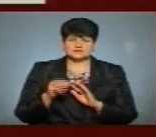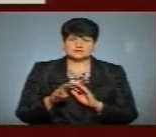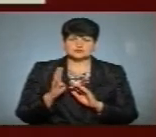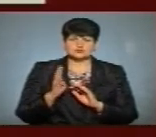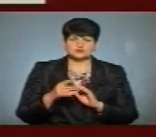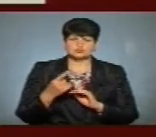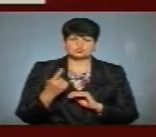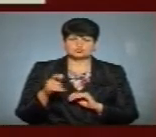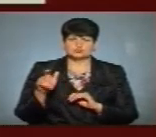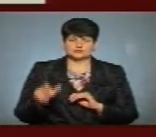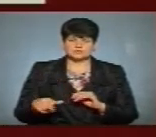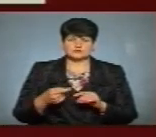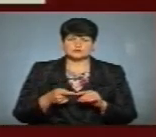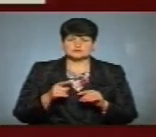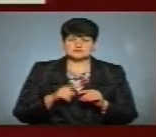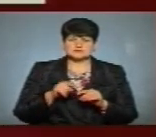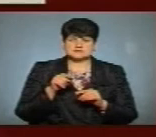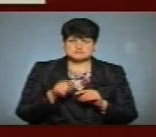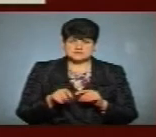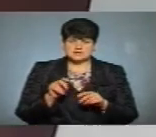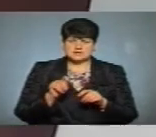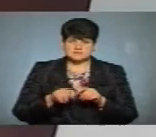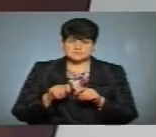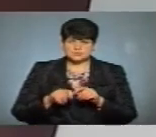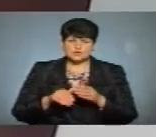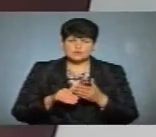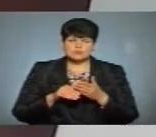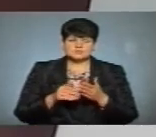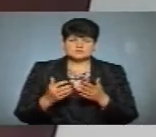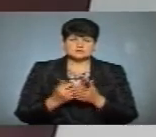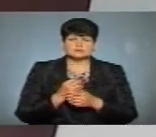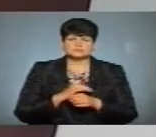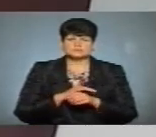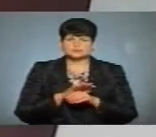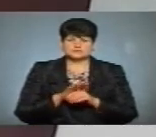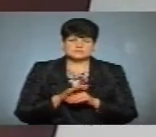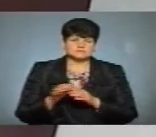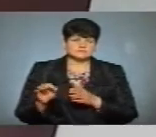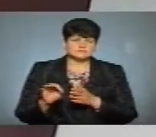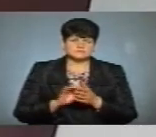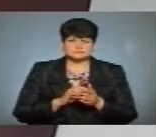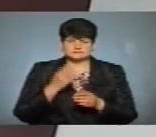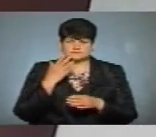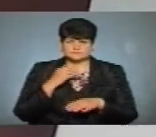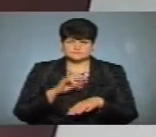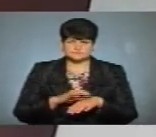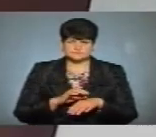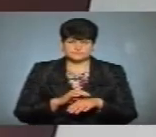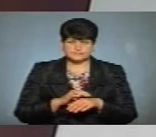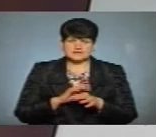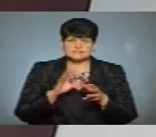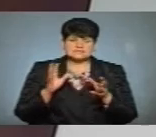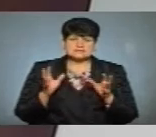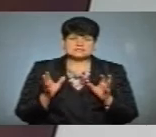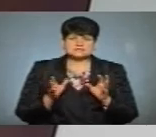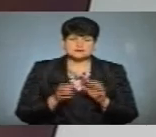26 041 людину. Цим методом це дослідження, каже Володимир Паничев, допомагає виявити COVID-19 у перші дні інфікування. Загалом, з початку